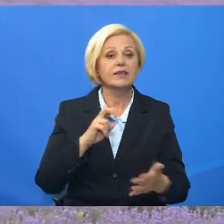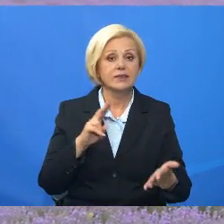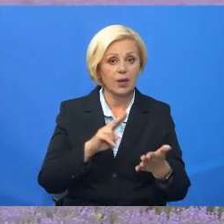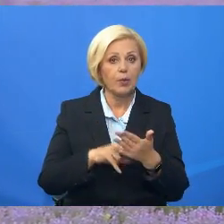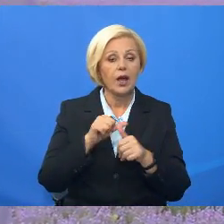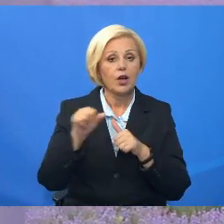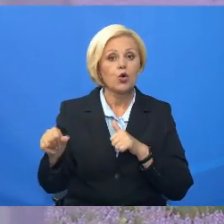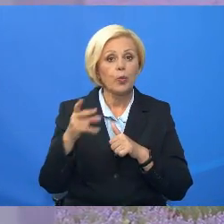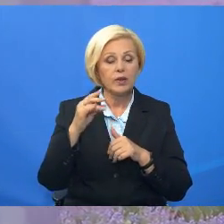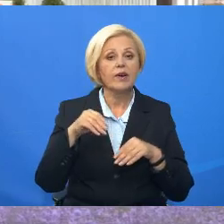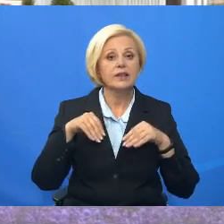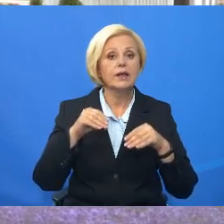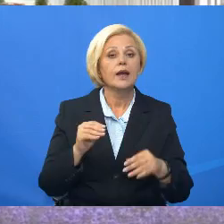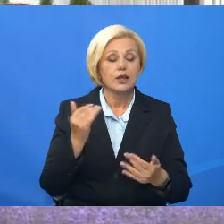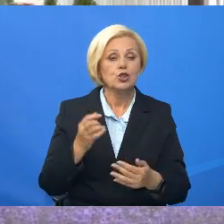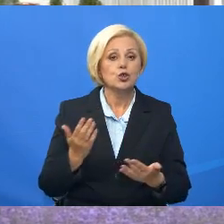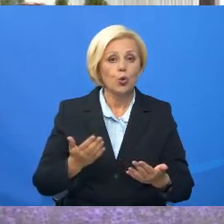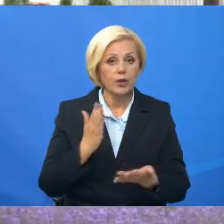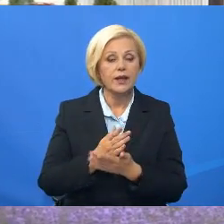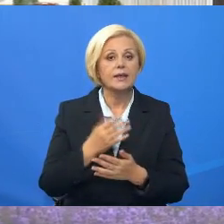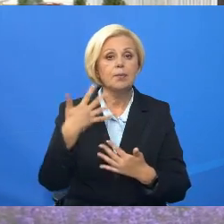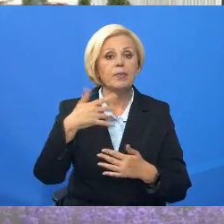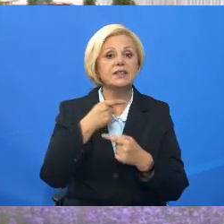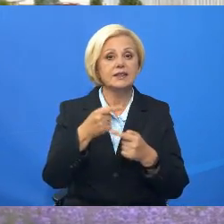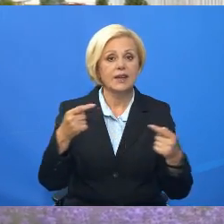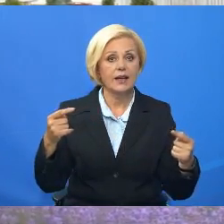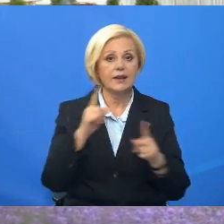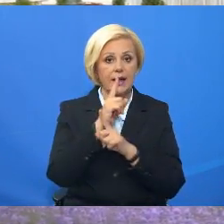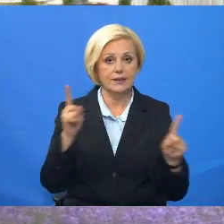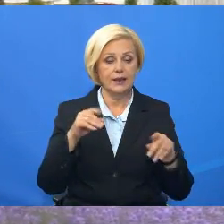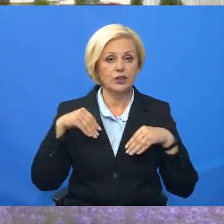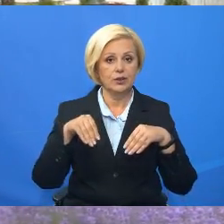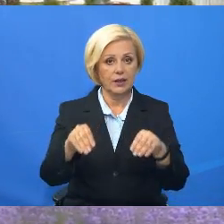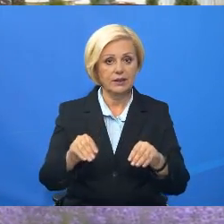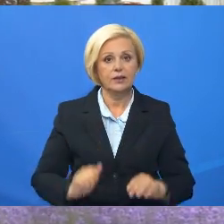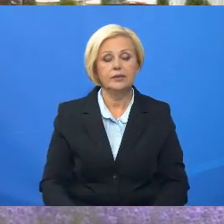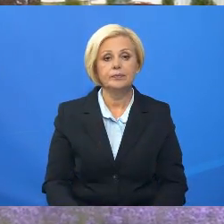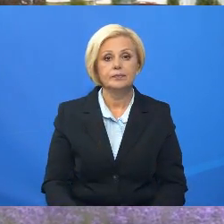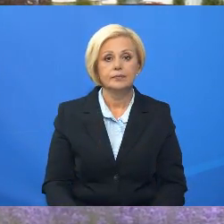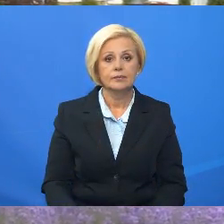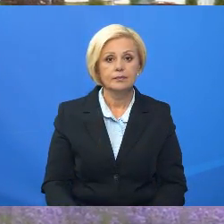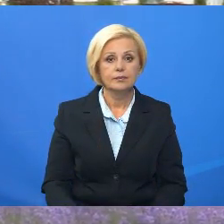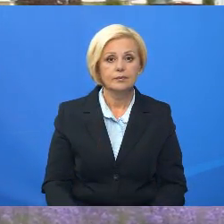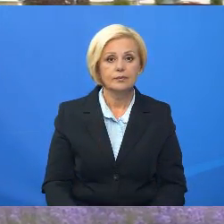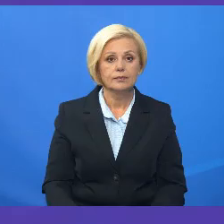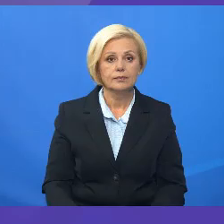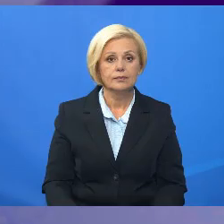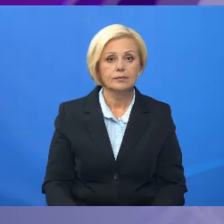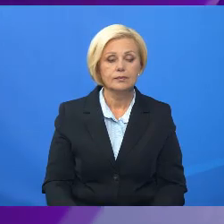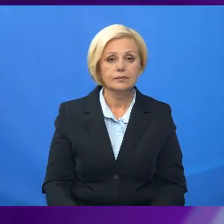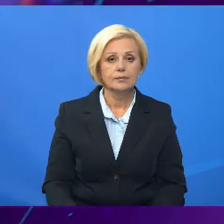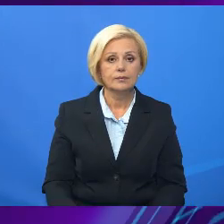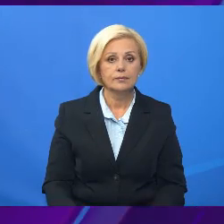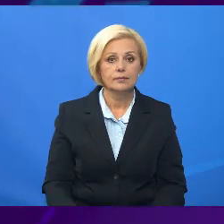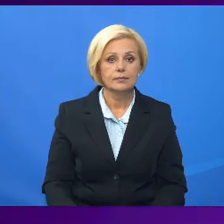лаванды, пасялілася яшчэ 50 відаў экзатычных раслінаў. Ірына Драбышэўская, Сергей Лукашук, тэлерадыёкампанія Гомель.